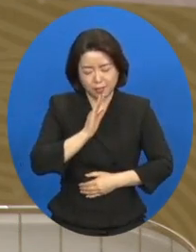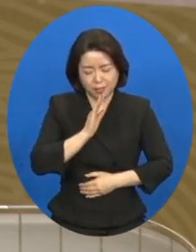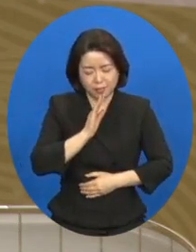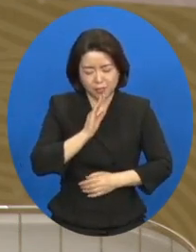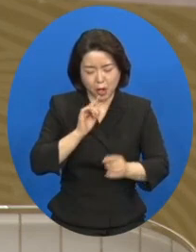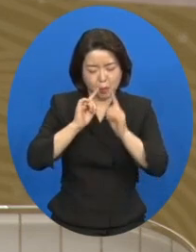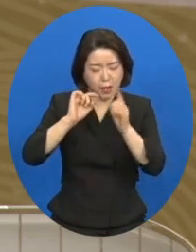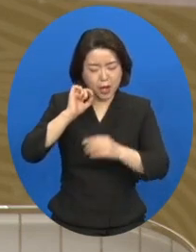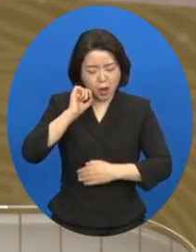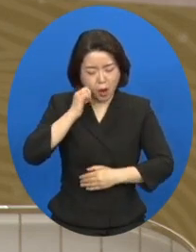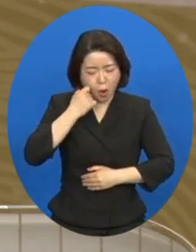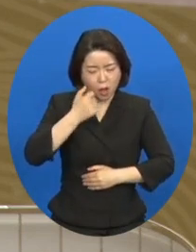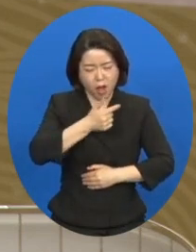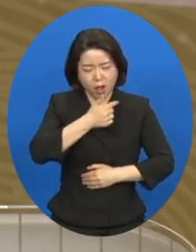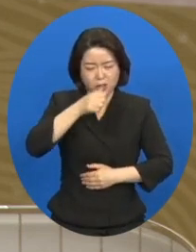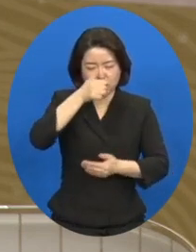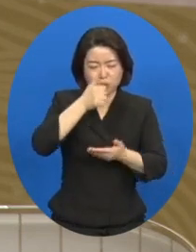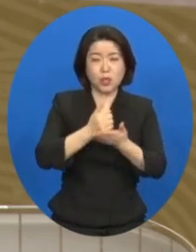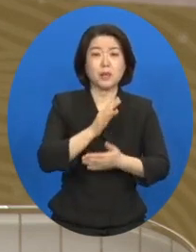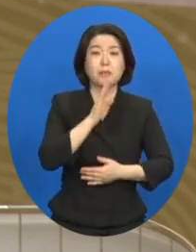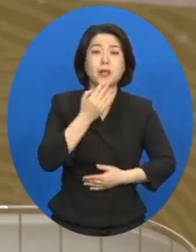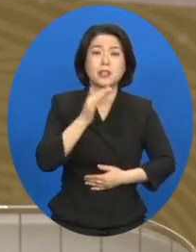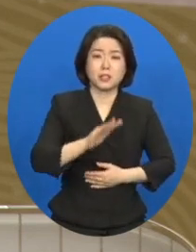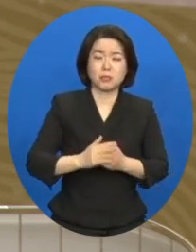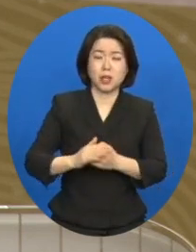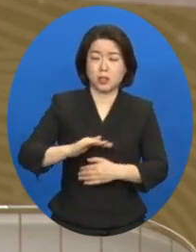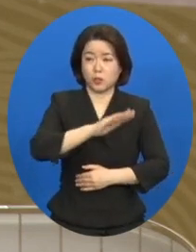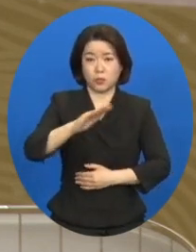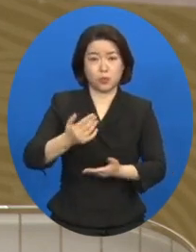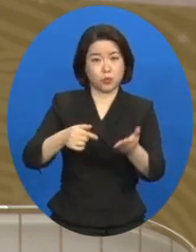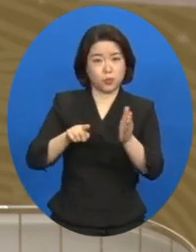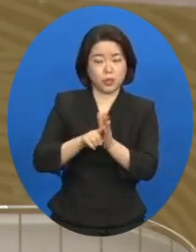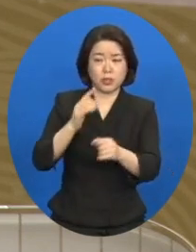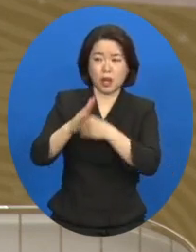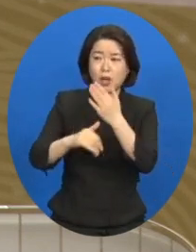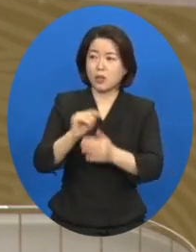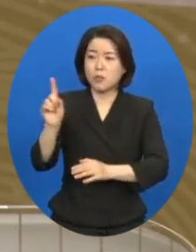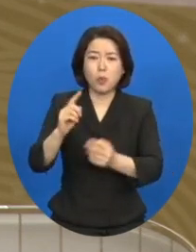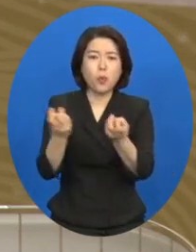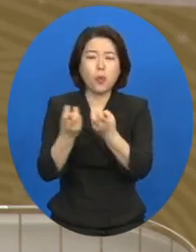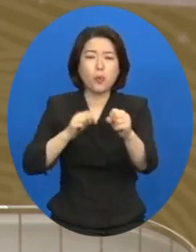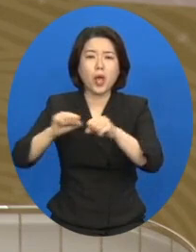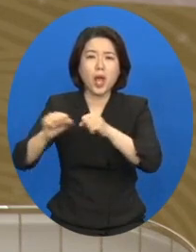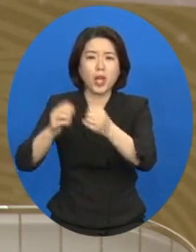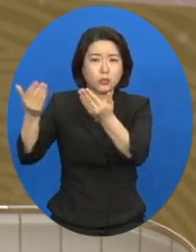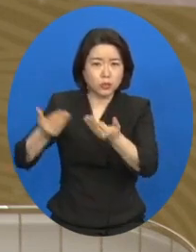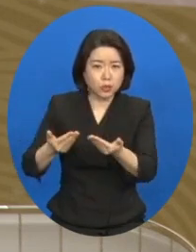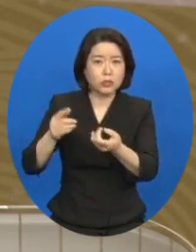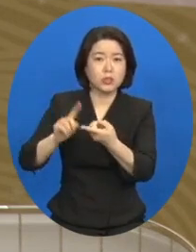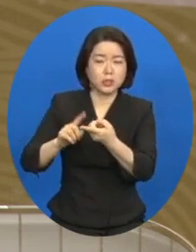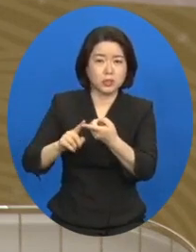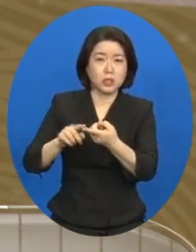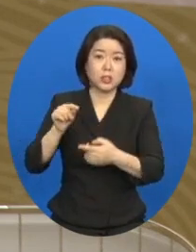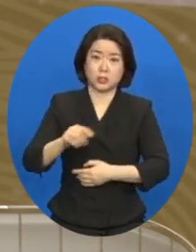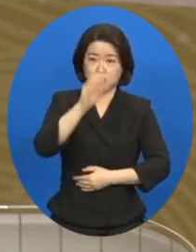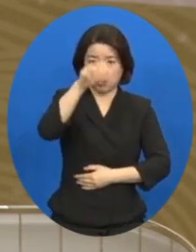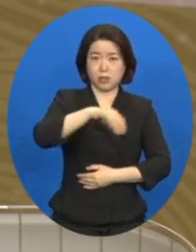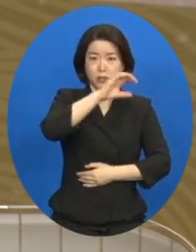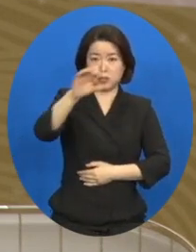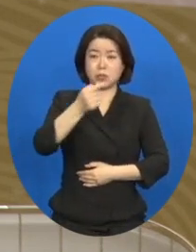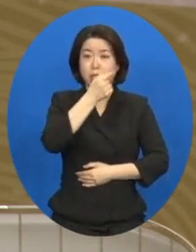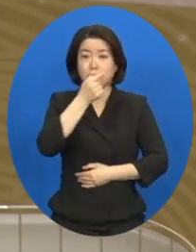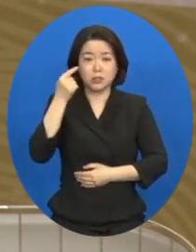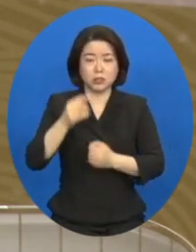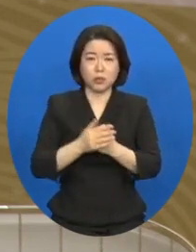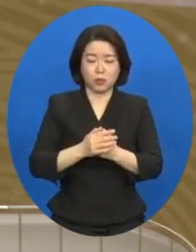없는 죄인이지만 그런 우리를 위해서 하나님이 어떻게 하셨는지, 그게 십자가의 증거죠.